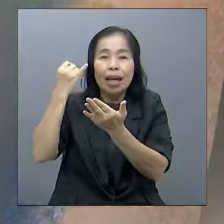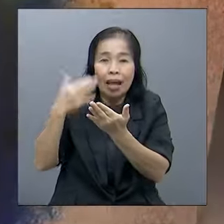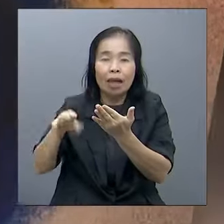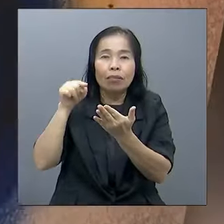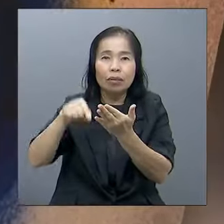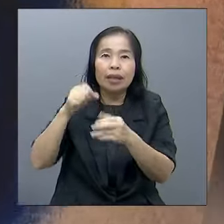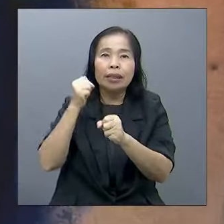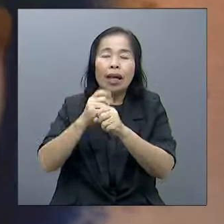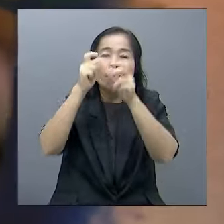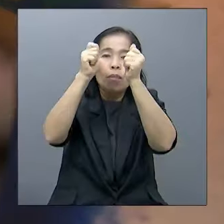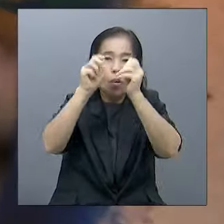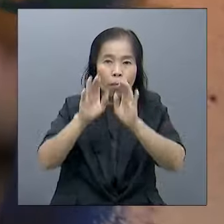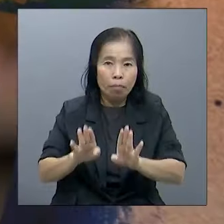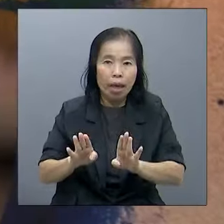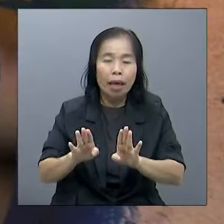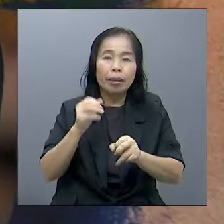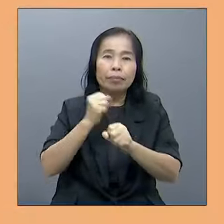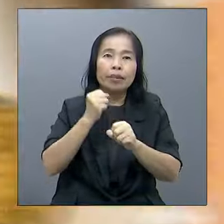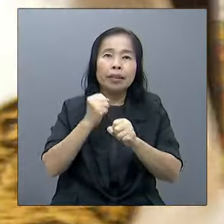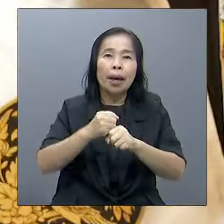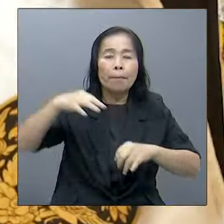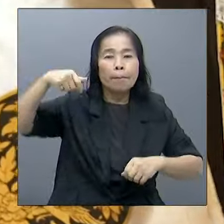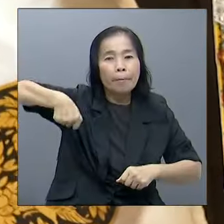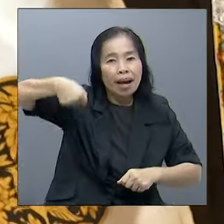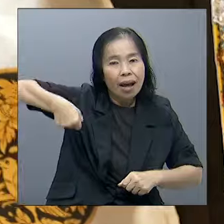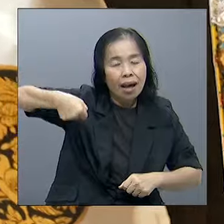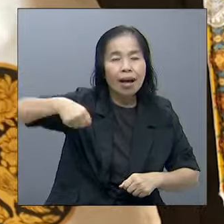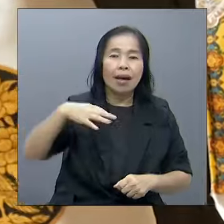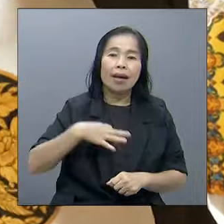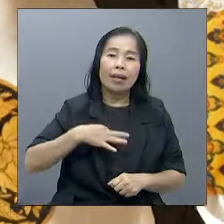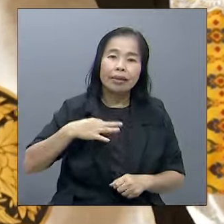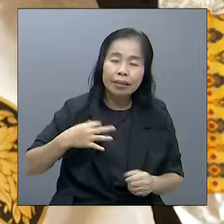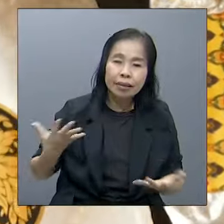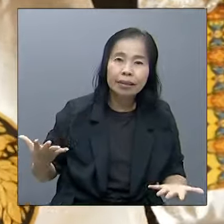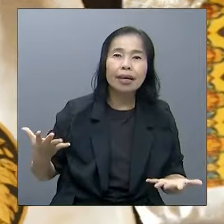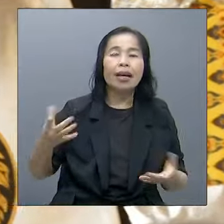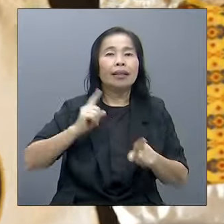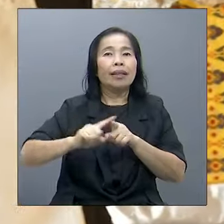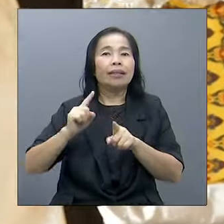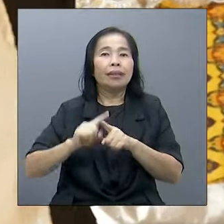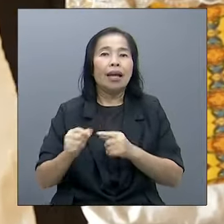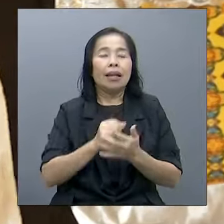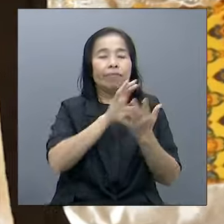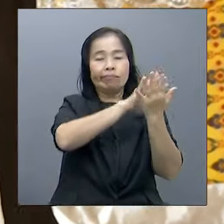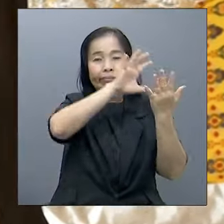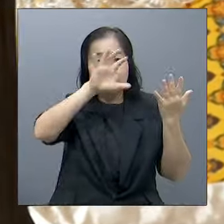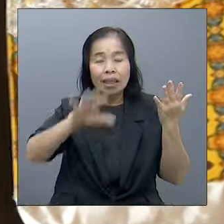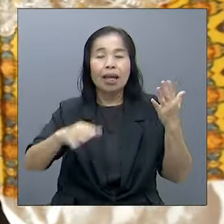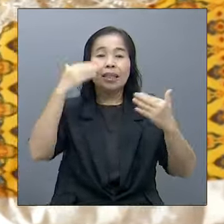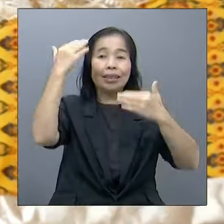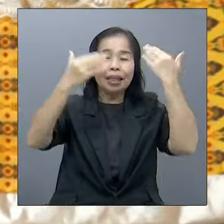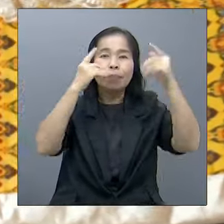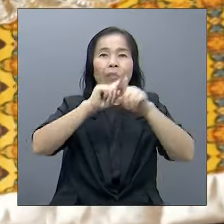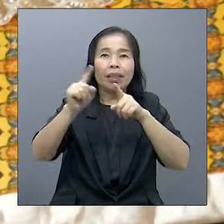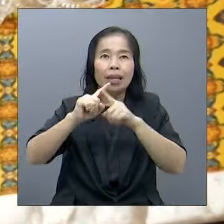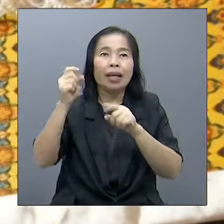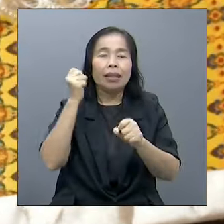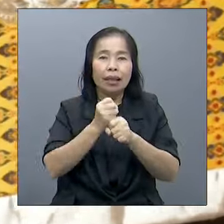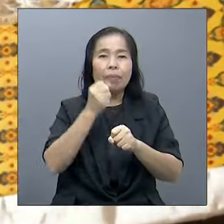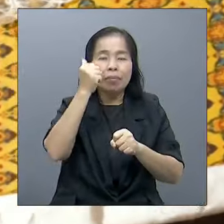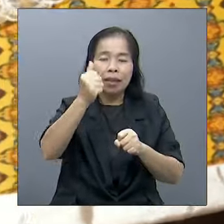มาออกแบบเป็นพิมพ์กระเป๋าผ้าลงบนถุงผ้าค่ะซึ่งกิจกรรมเนี้ยทุกคนเนี่ยสามารถที่จะเลือกลวดลายของตัวเ